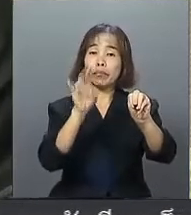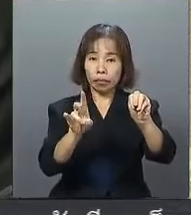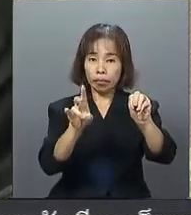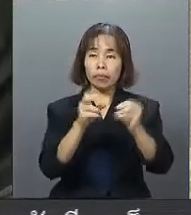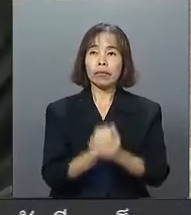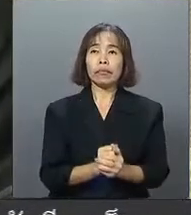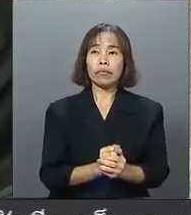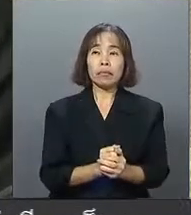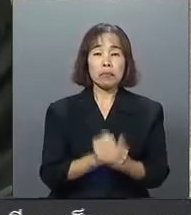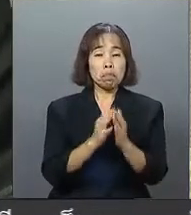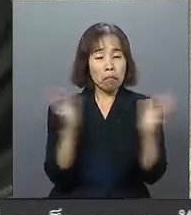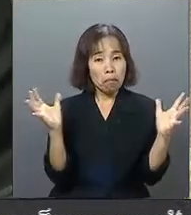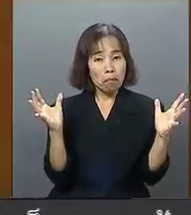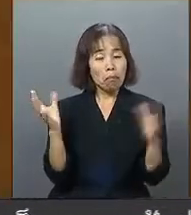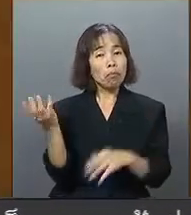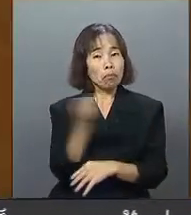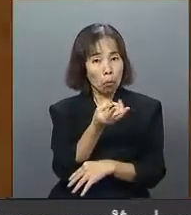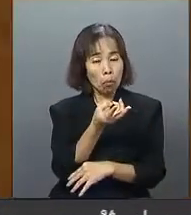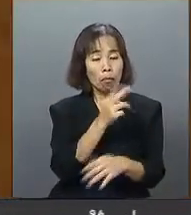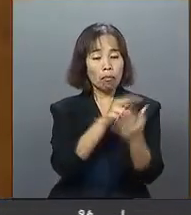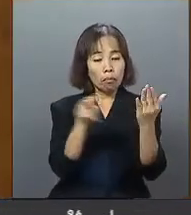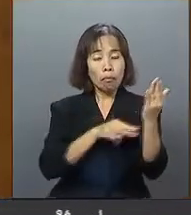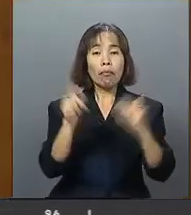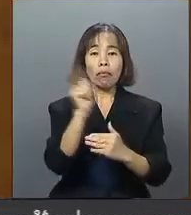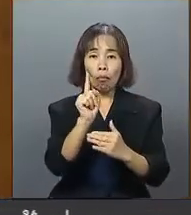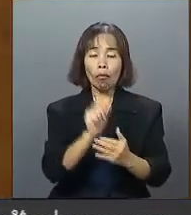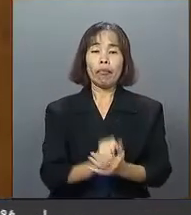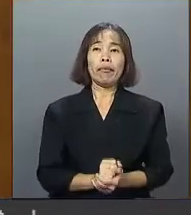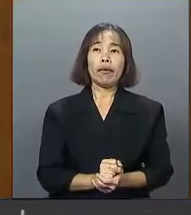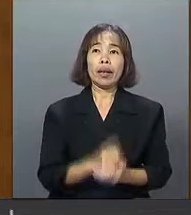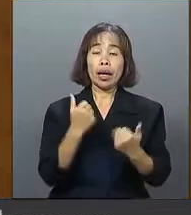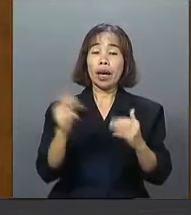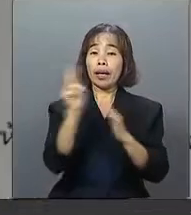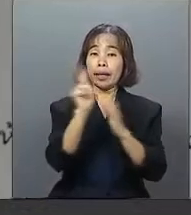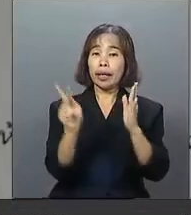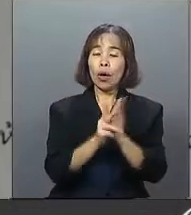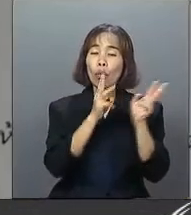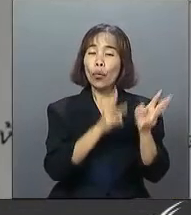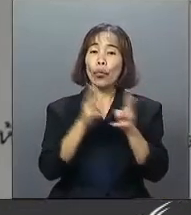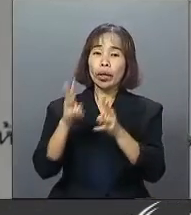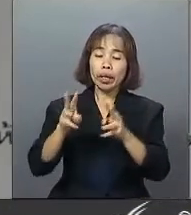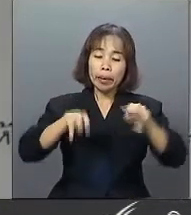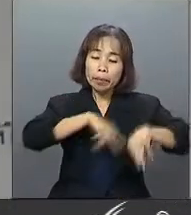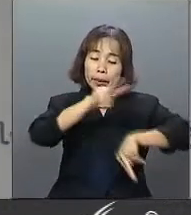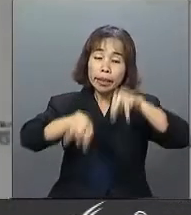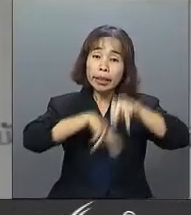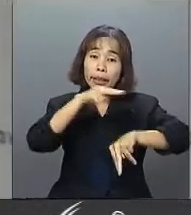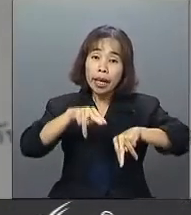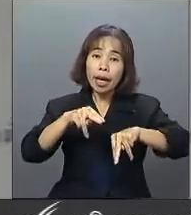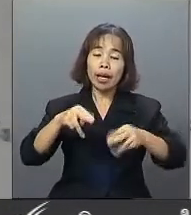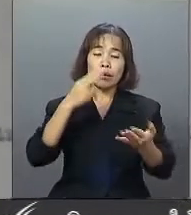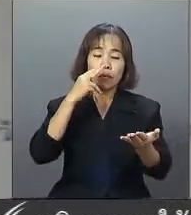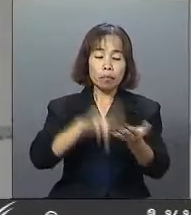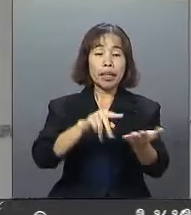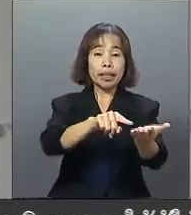ะมากไปหรือน้อยไป ร่างกฎหมายลูกว่าด้วยวิธีพิจารณาของศาลรัฐธรรมนูญเป็น1ใน10ของร่